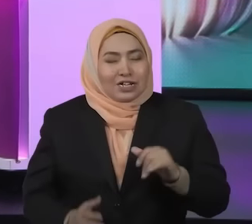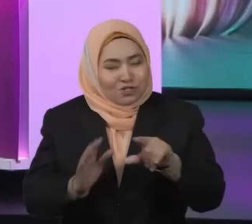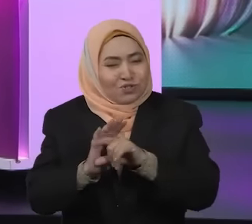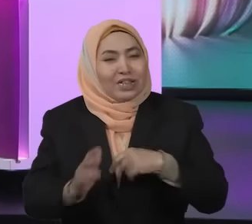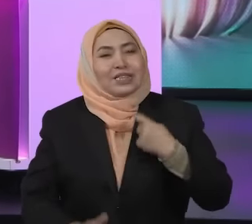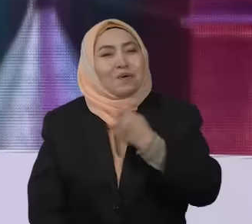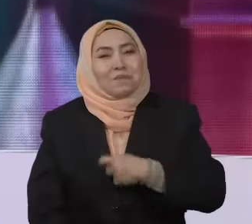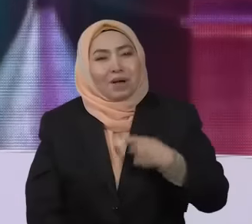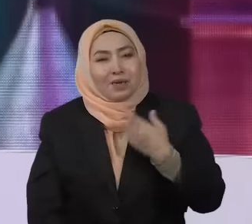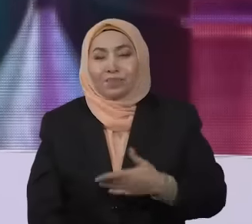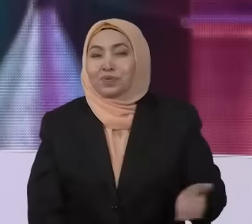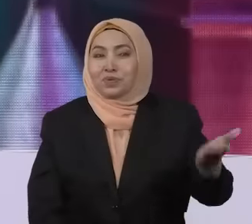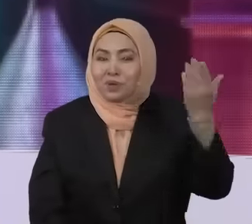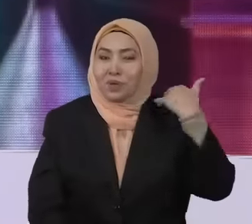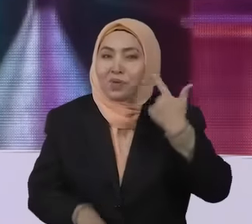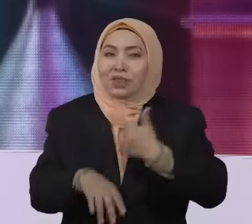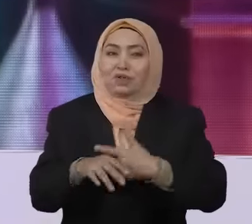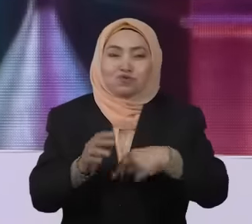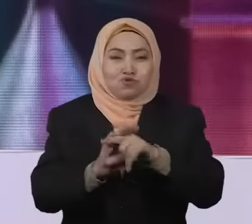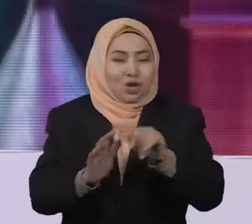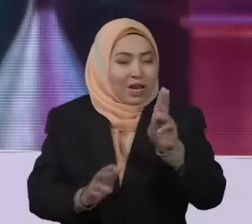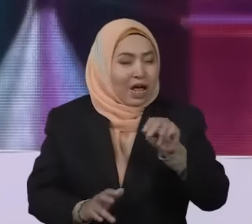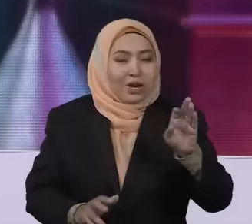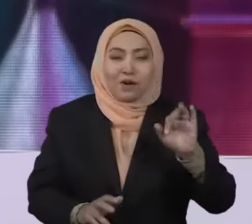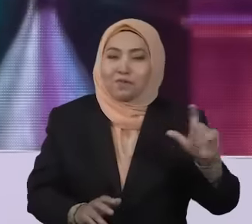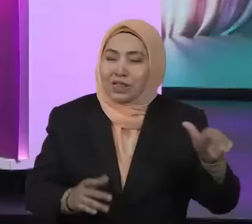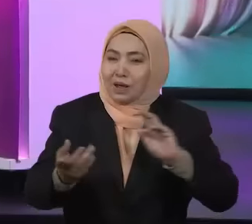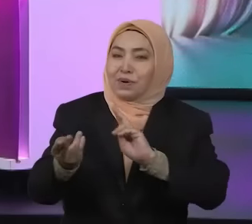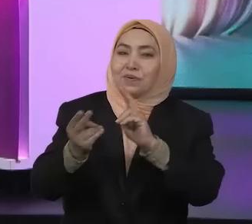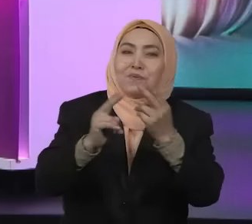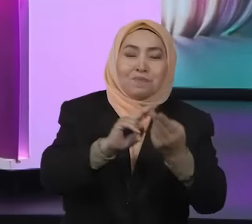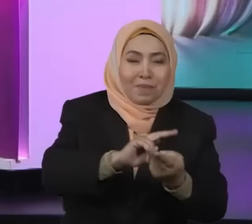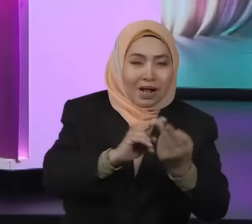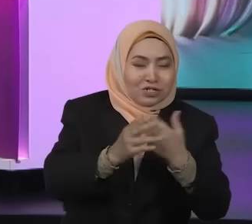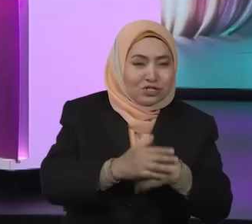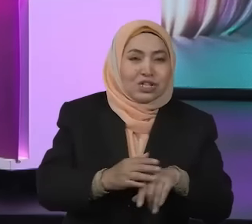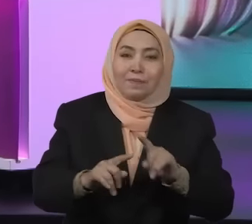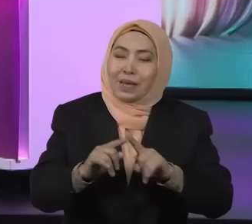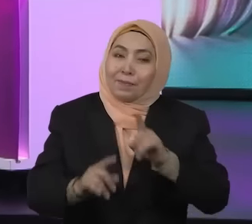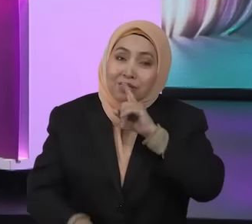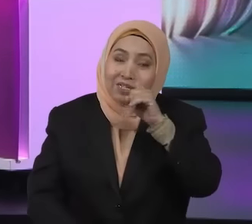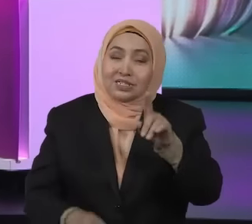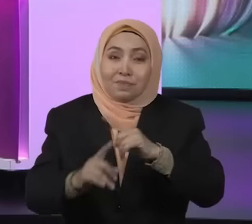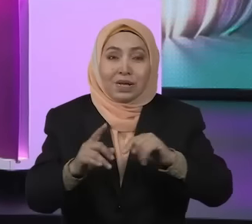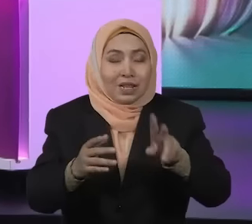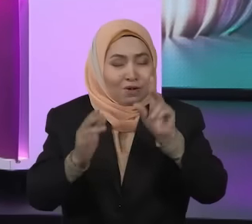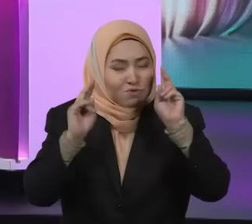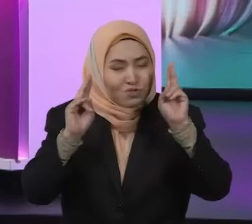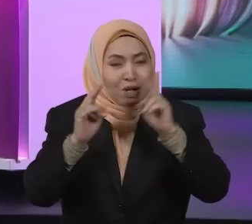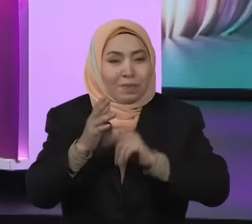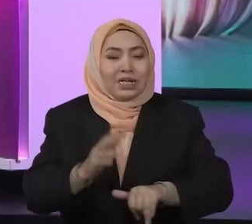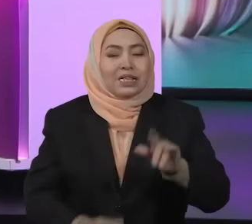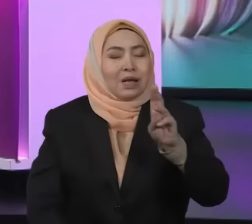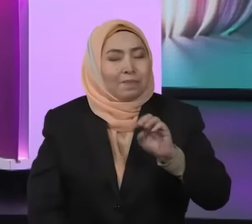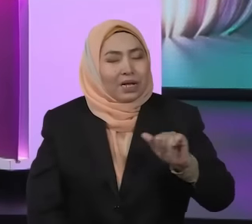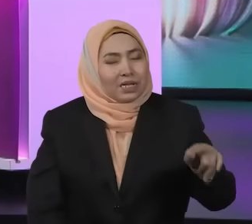Surah At-Taubah kan. Dari dulu waktu surah Al-Anfal. Kan, dah berubah dah surahnya. Tapi yang pastinya bila Ustaz baca tadi innama